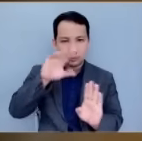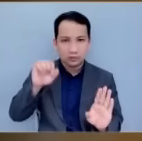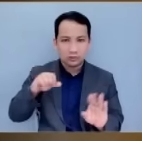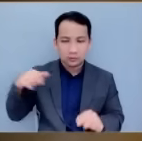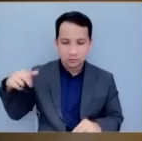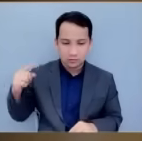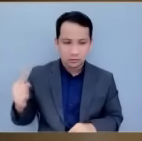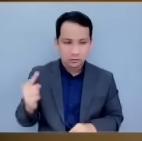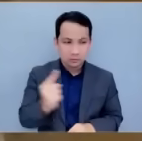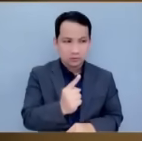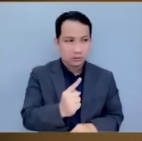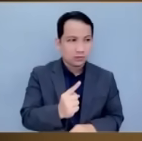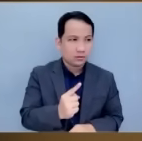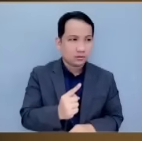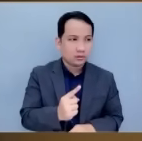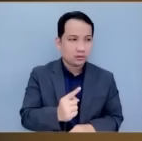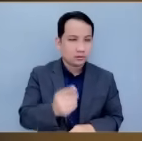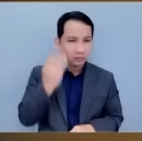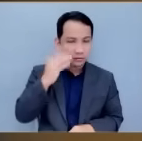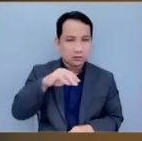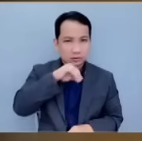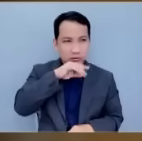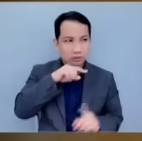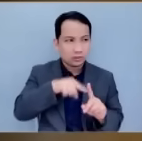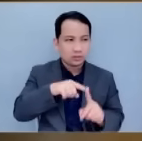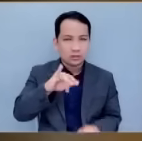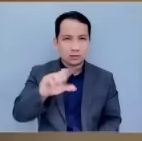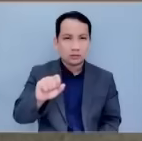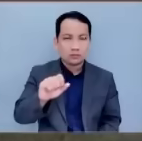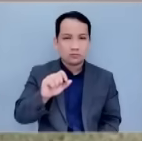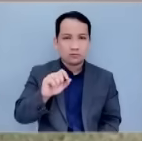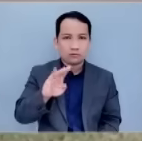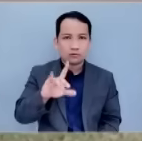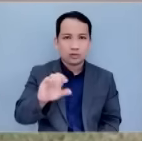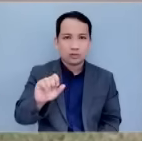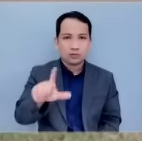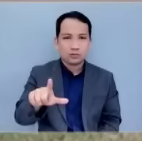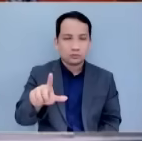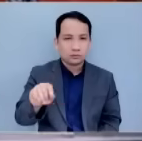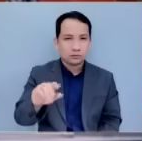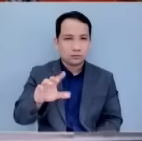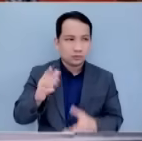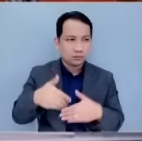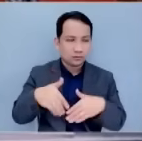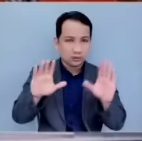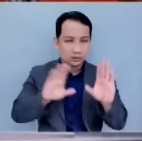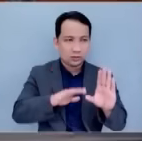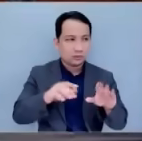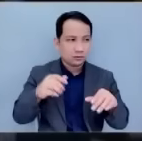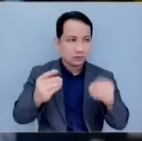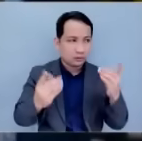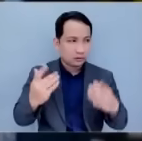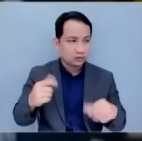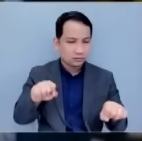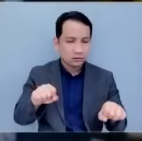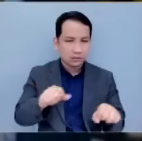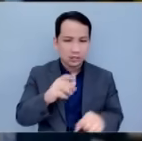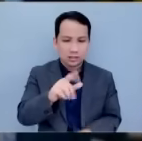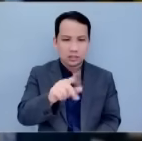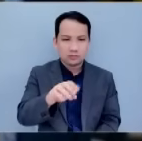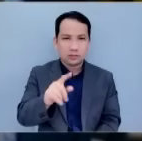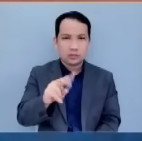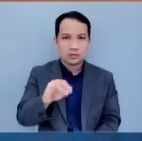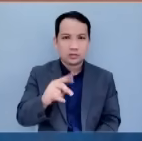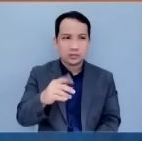kahabaan ng Quirino Avenue ang lola na si Encarnacion Buncalon nang mabundol siya. Agad sumuko sa pulisya ang driver ng motor na si Alvin Tanyeza. Mahaharap siya